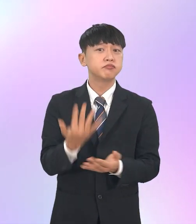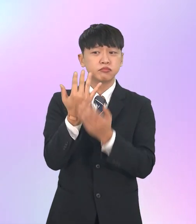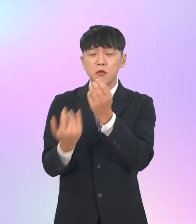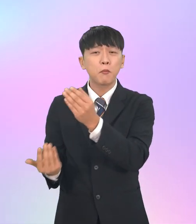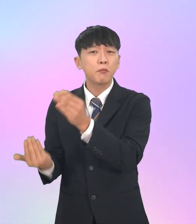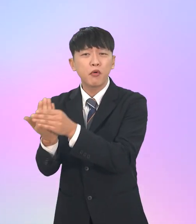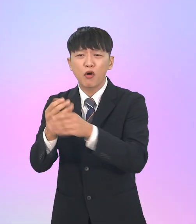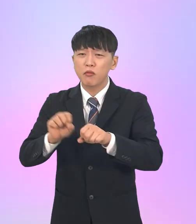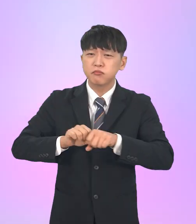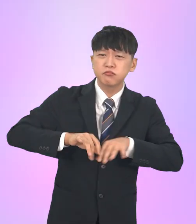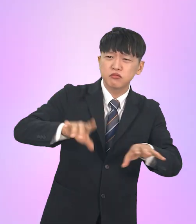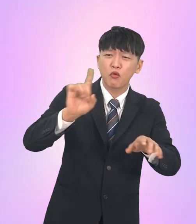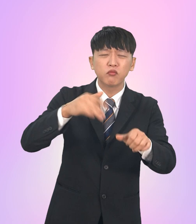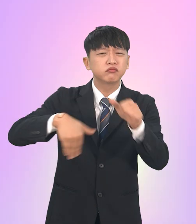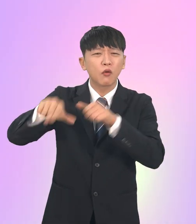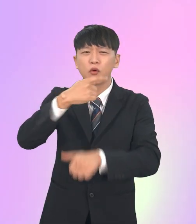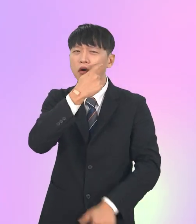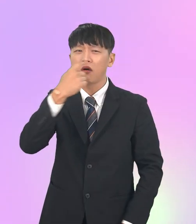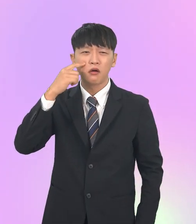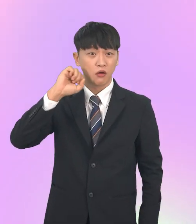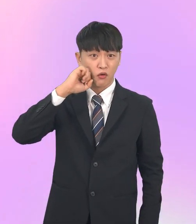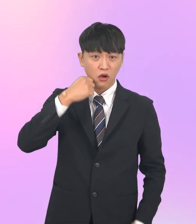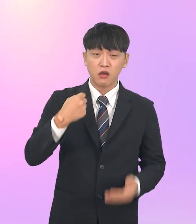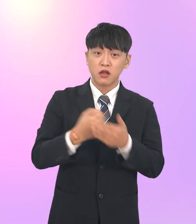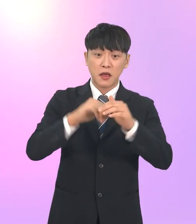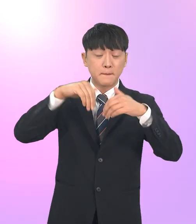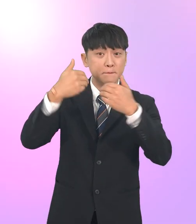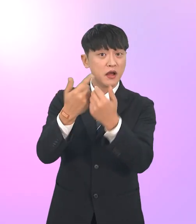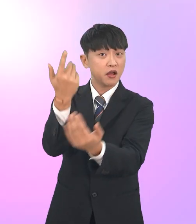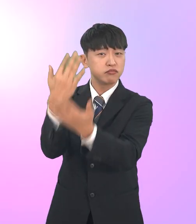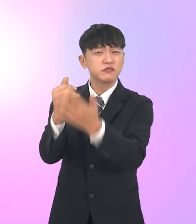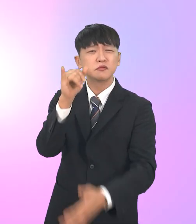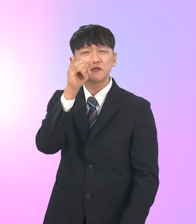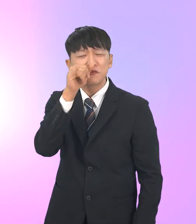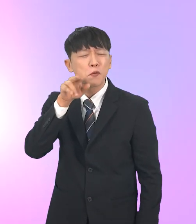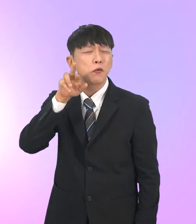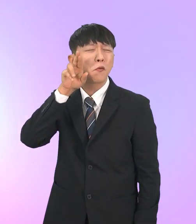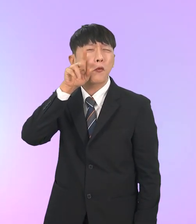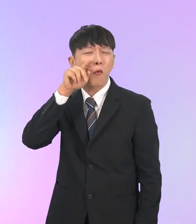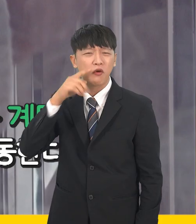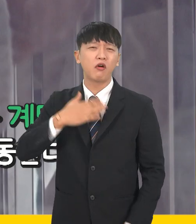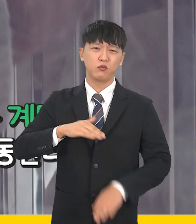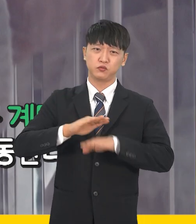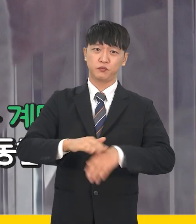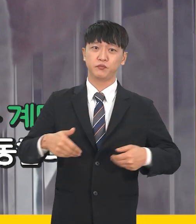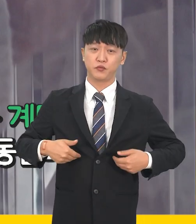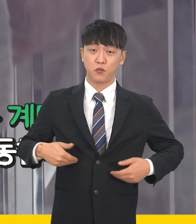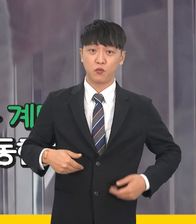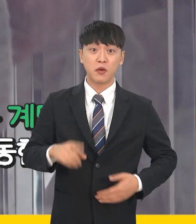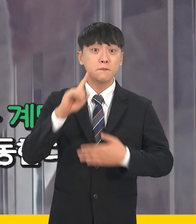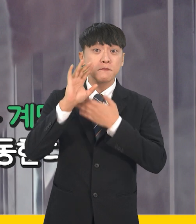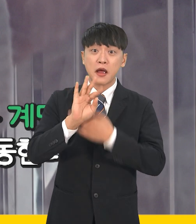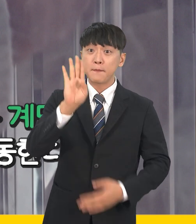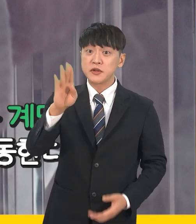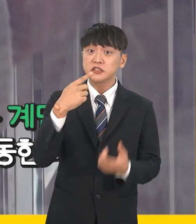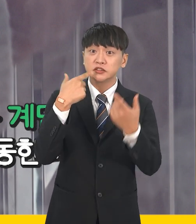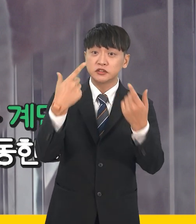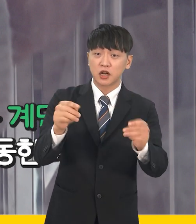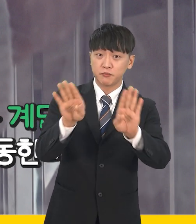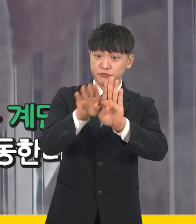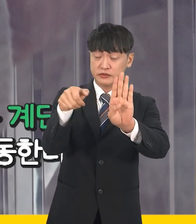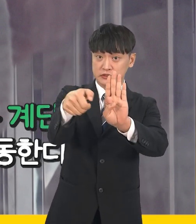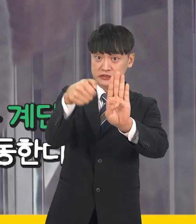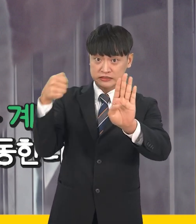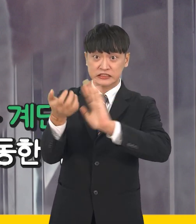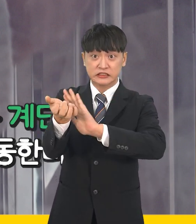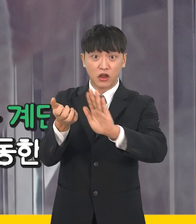불이 번진지 알 수가 없어요. 반대편에도 불이 났을 수 있다는 사실을 알아야 합니다. 그렇다면 비선택지처럼